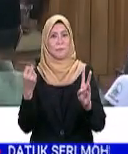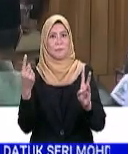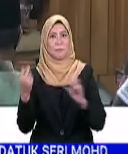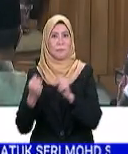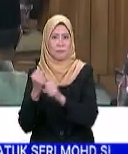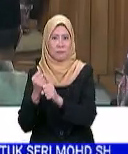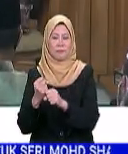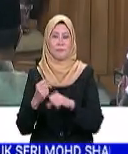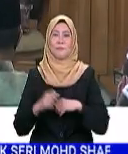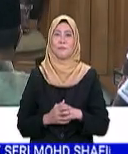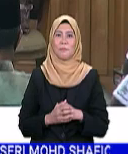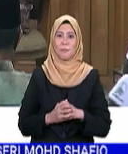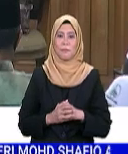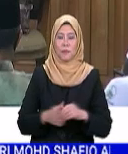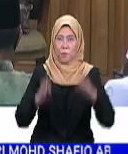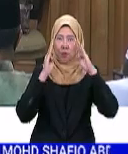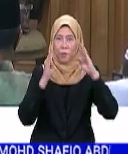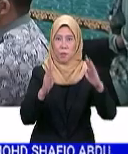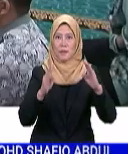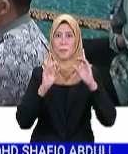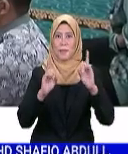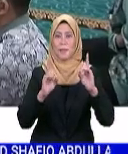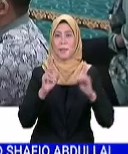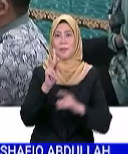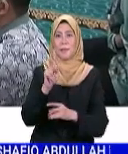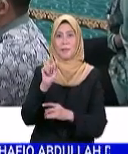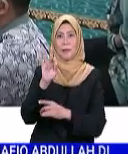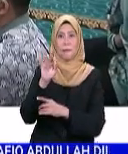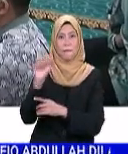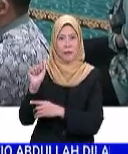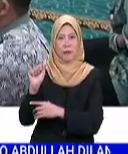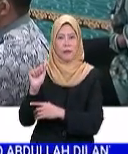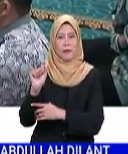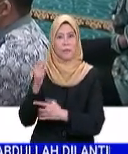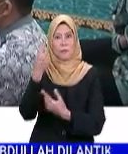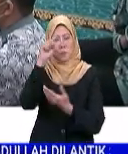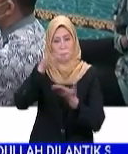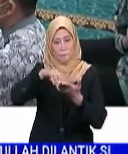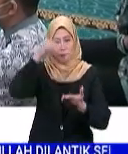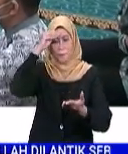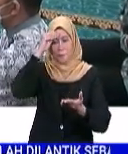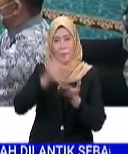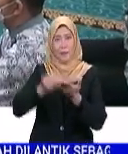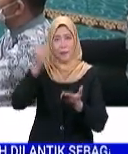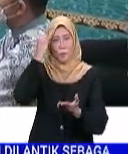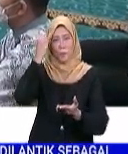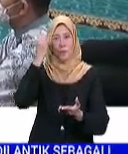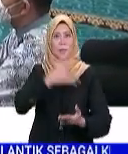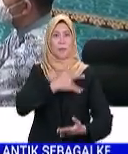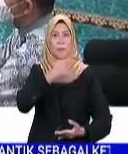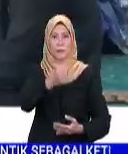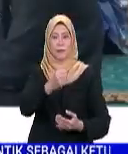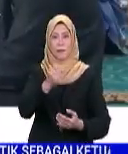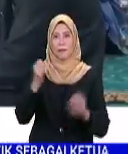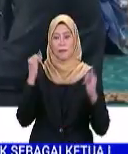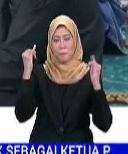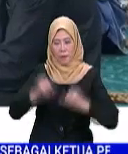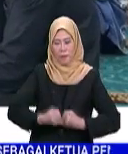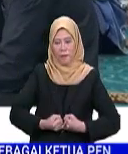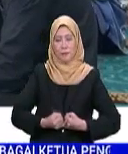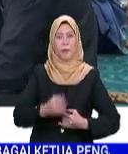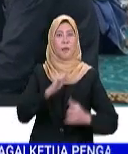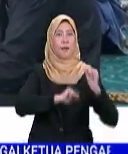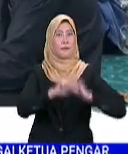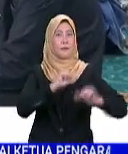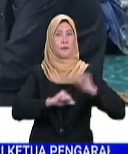ini. Fokus utama dalam pendidikan kafah adalah berteraskan penguasaan asas ilmu akidah, ibadah, akhlak dan fardu